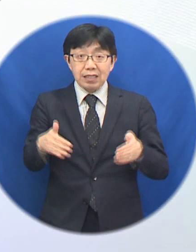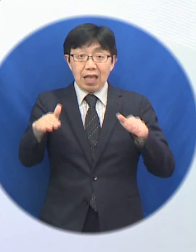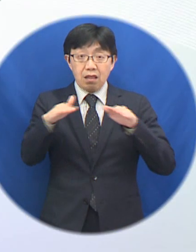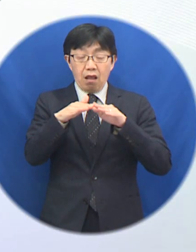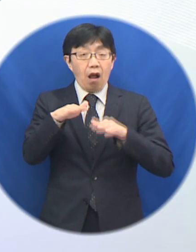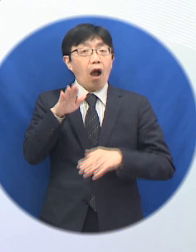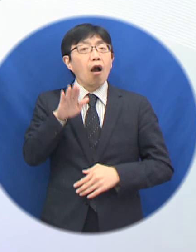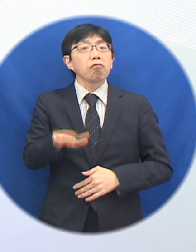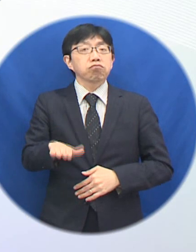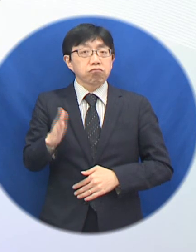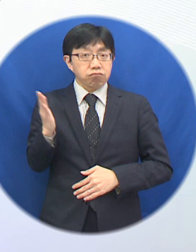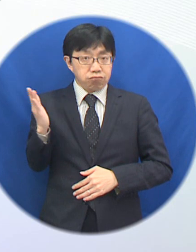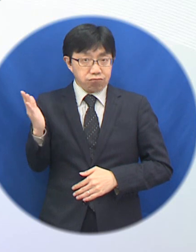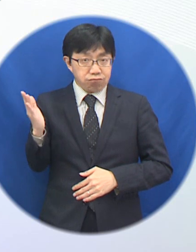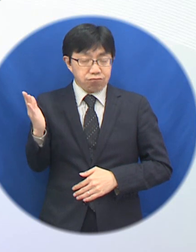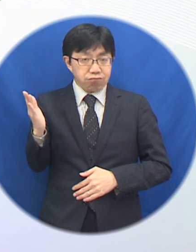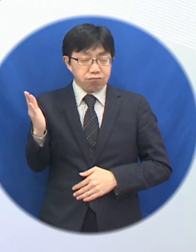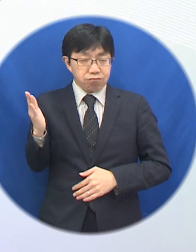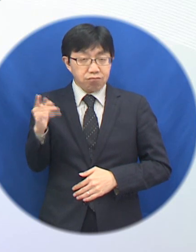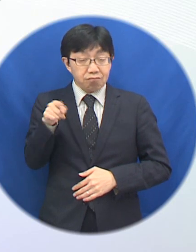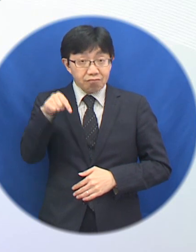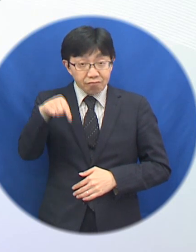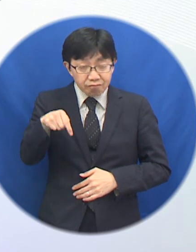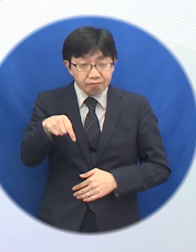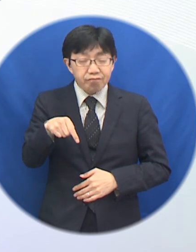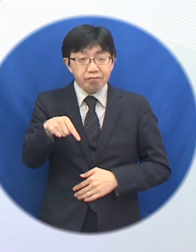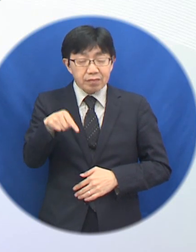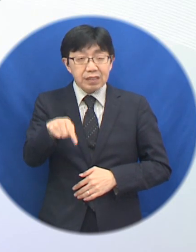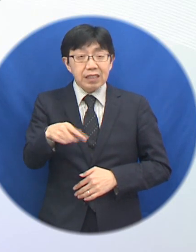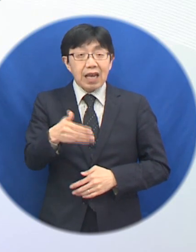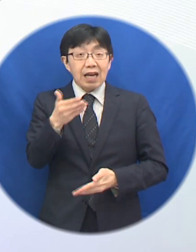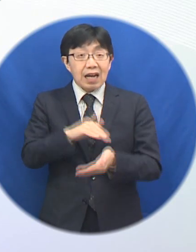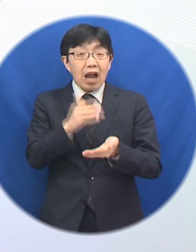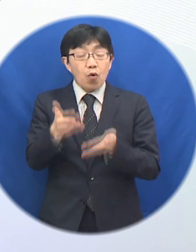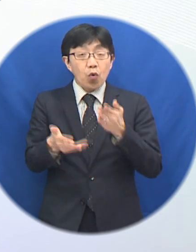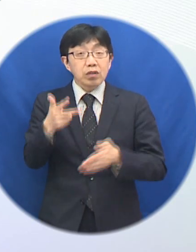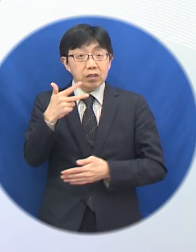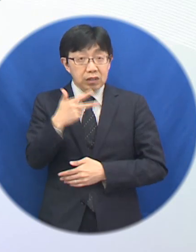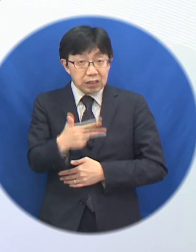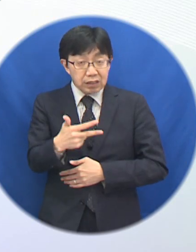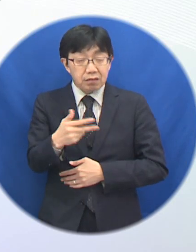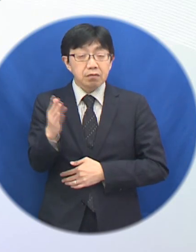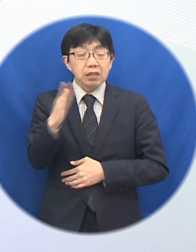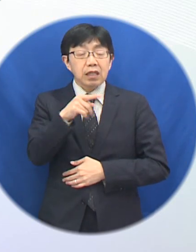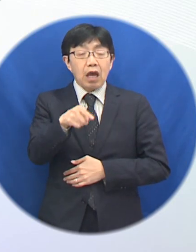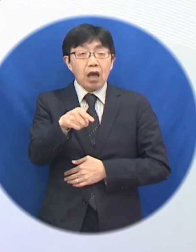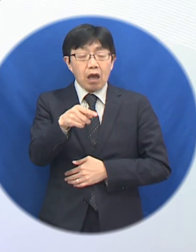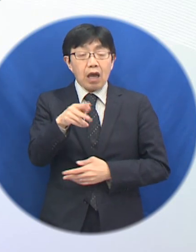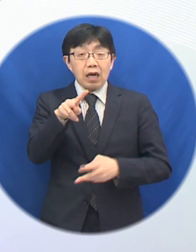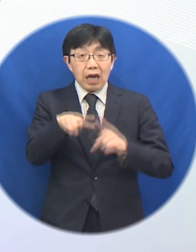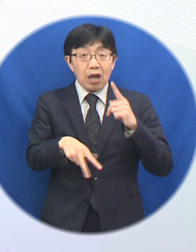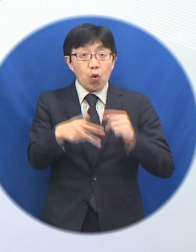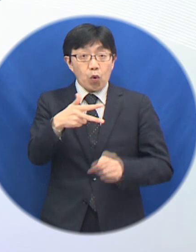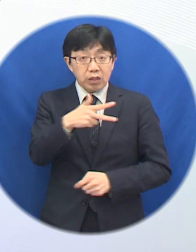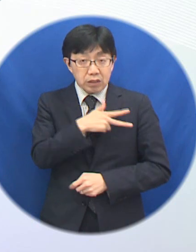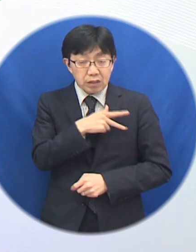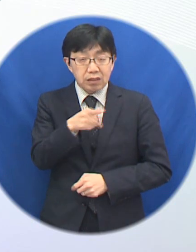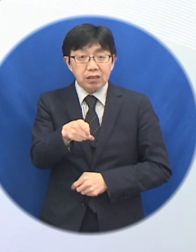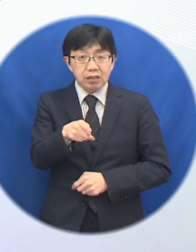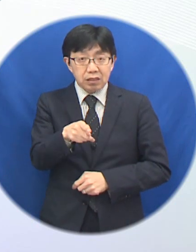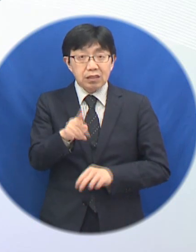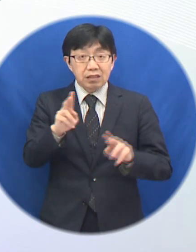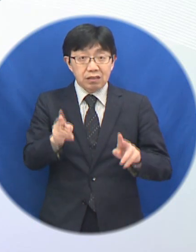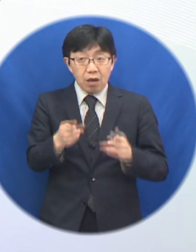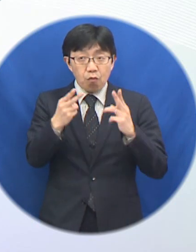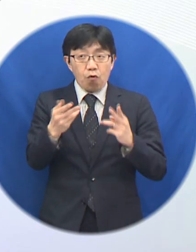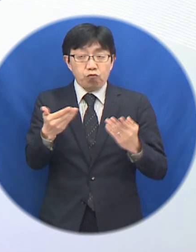い、 センターにはですね看護師ですとか社会福祉士主任介護支援専門員といった専門職が